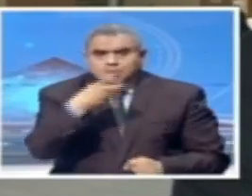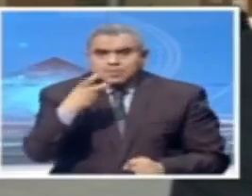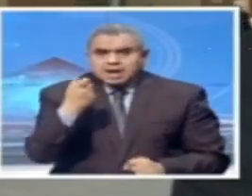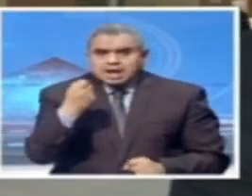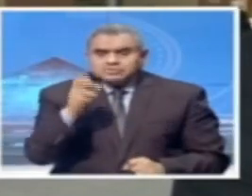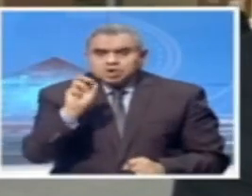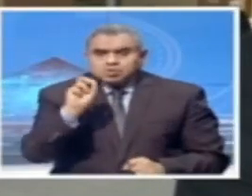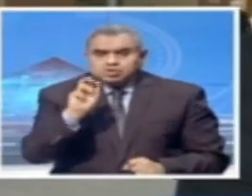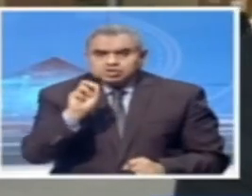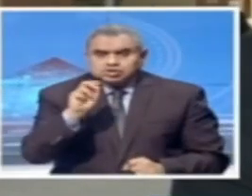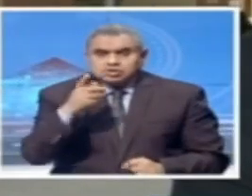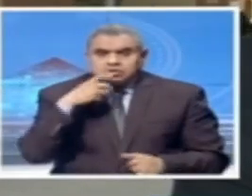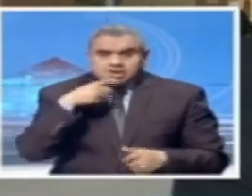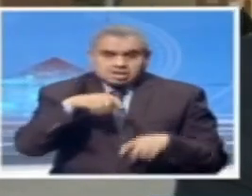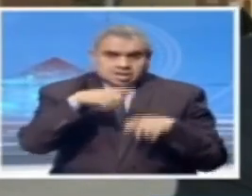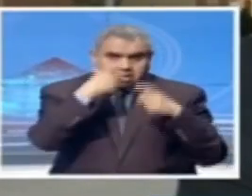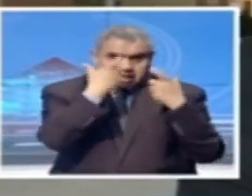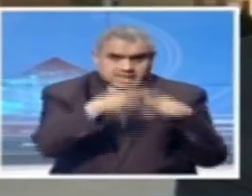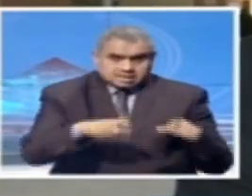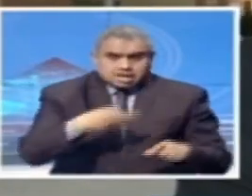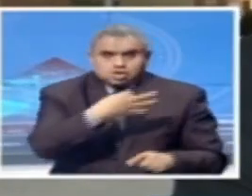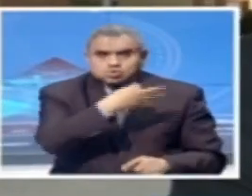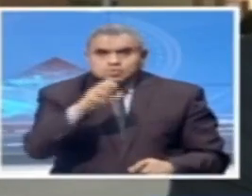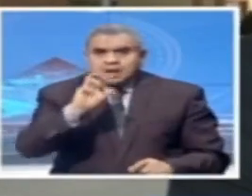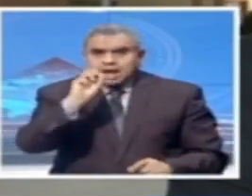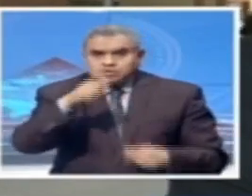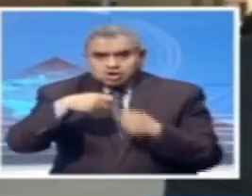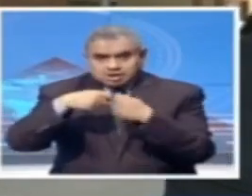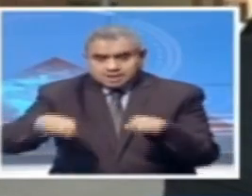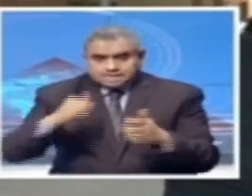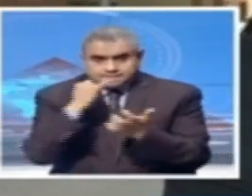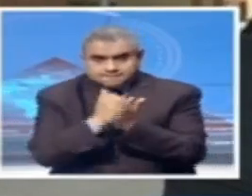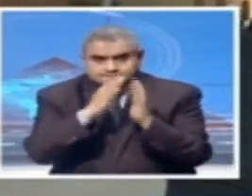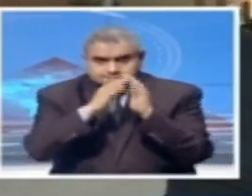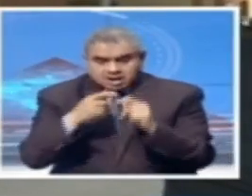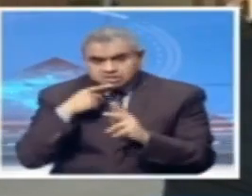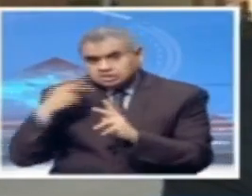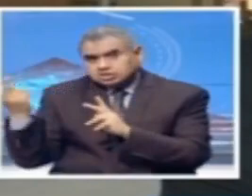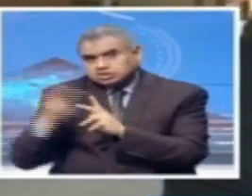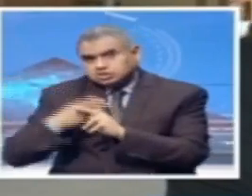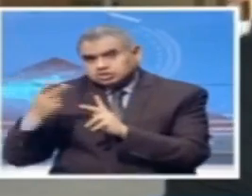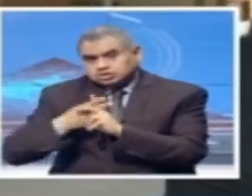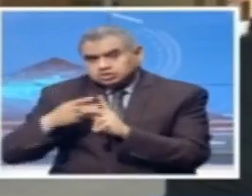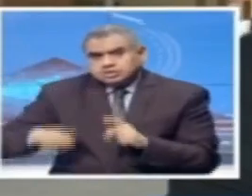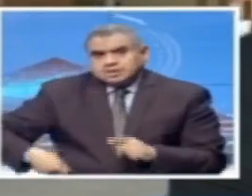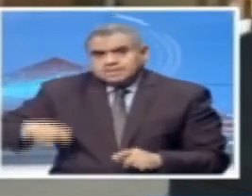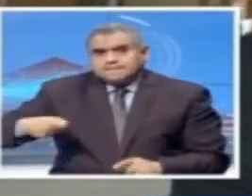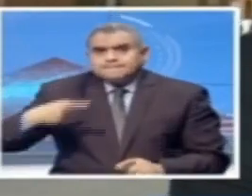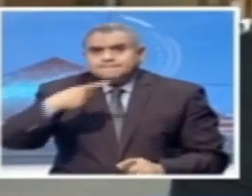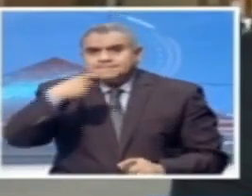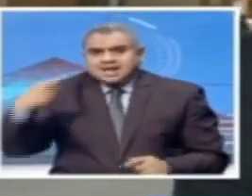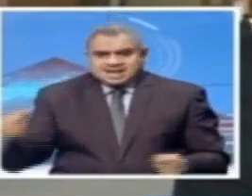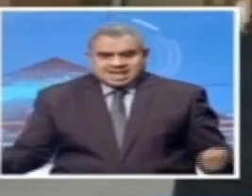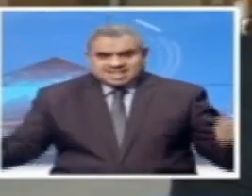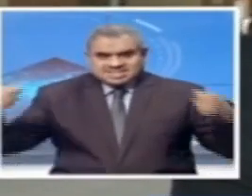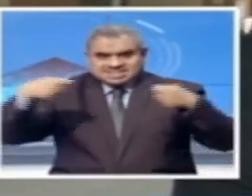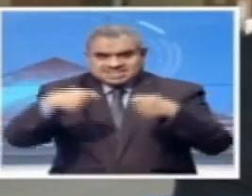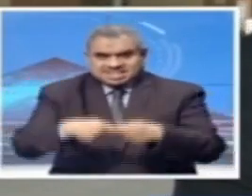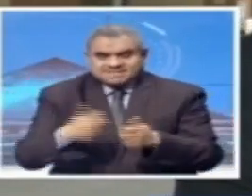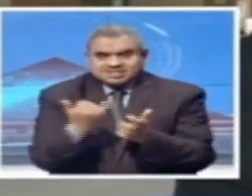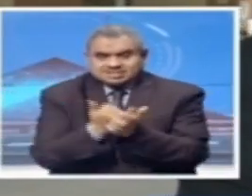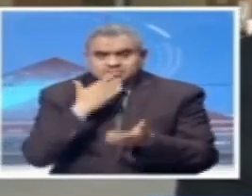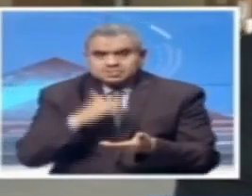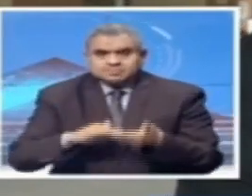الدولة بتتحمل 325 جنيه، المواطن أو المواطنة بتدفع 100 جنيه بس، وده نظير